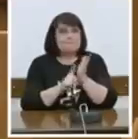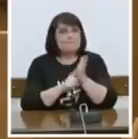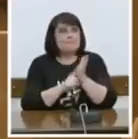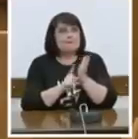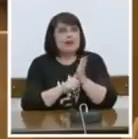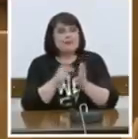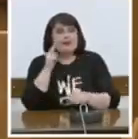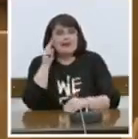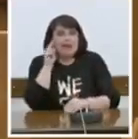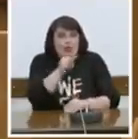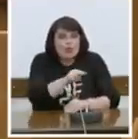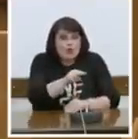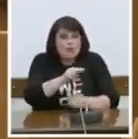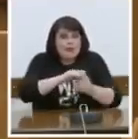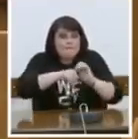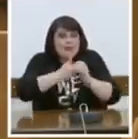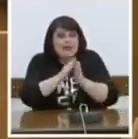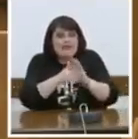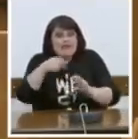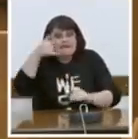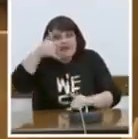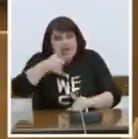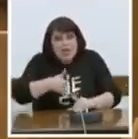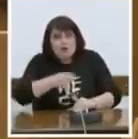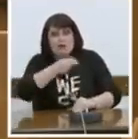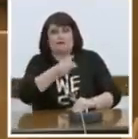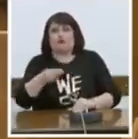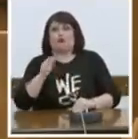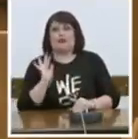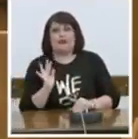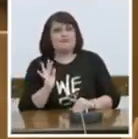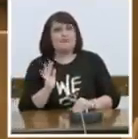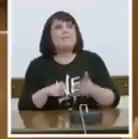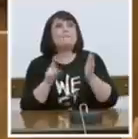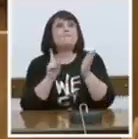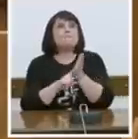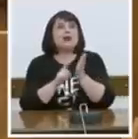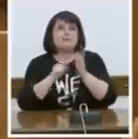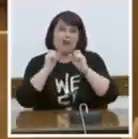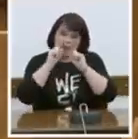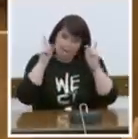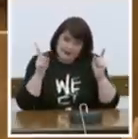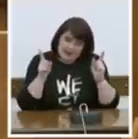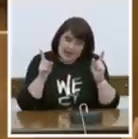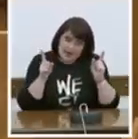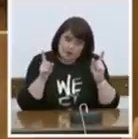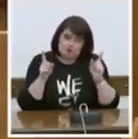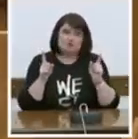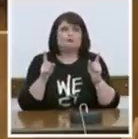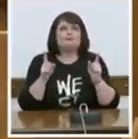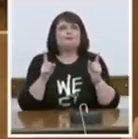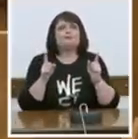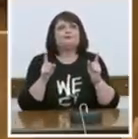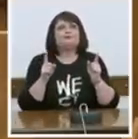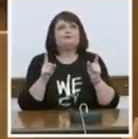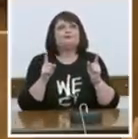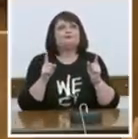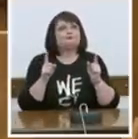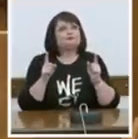σκύψουμε πάνω στο θέμα αυτό και θα πρέπει επιτέλους οι